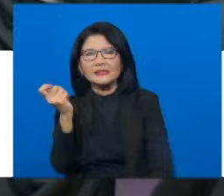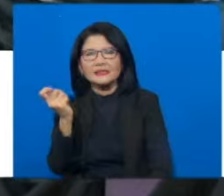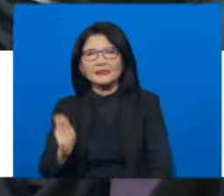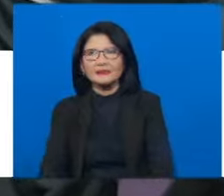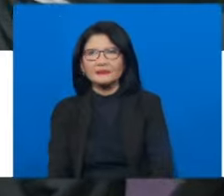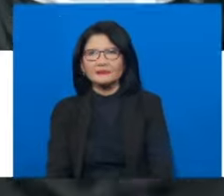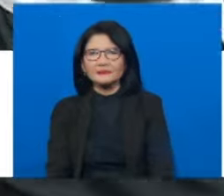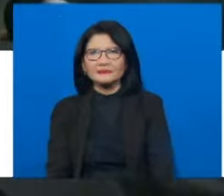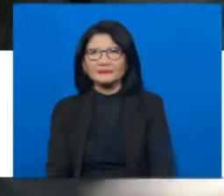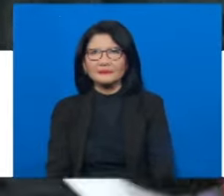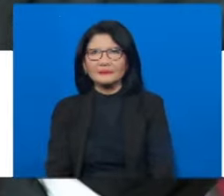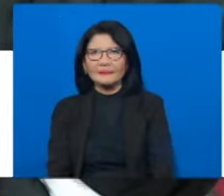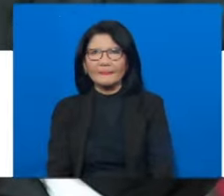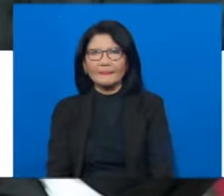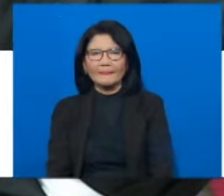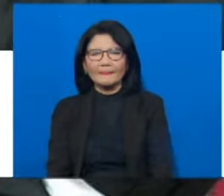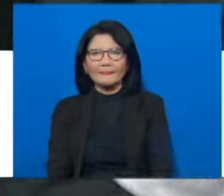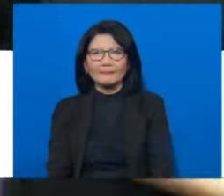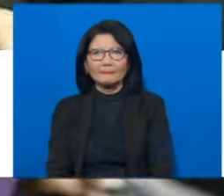satu dua